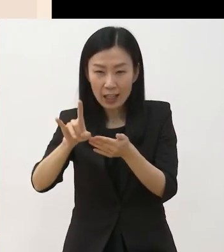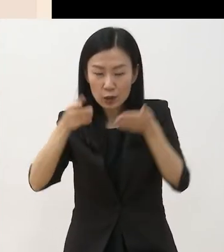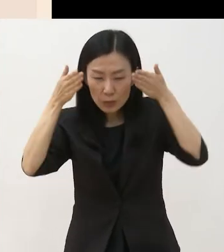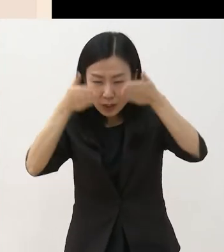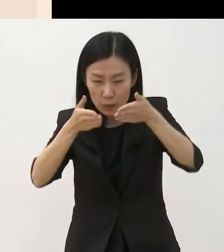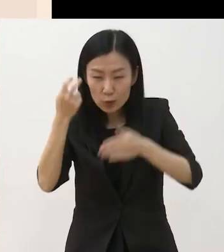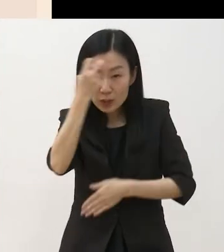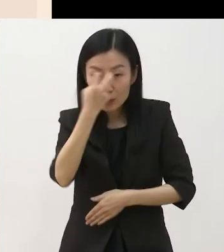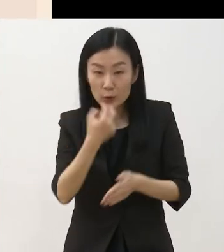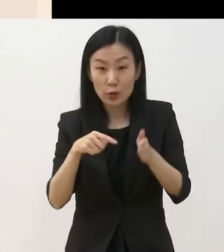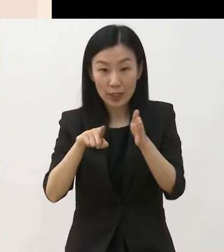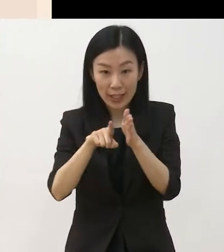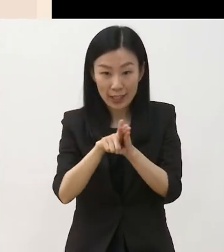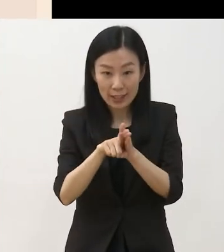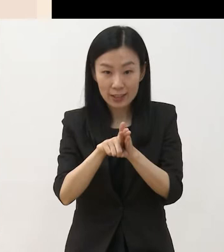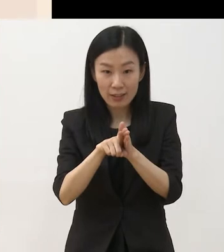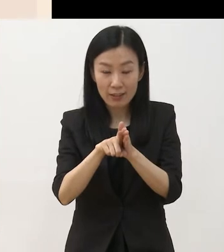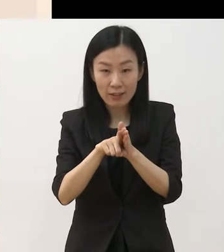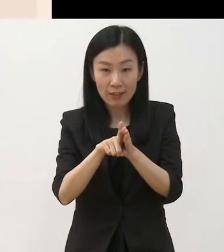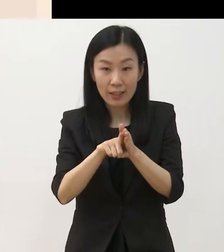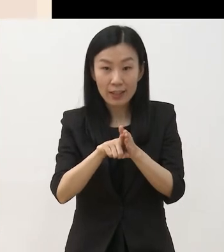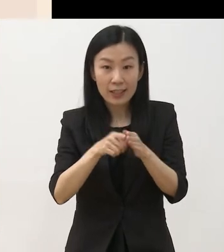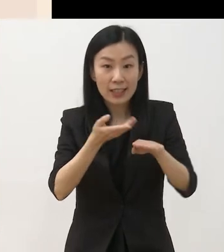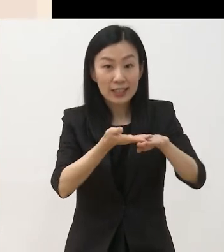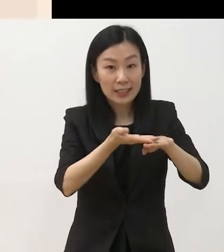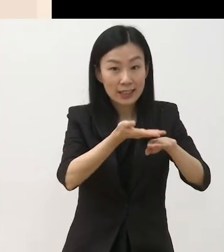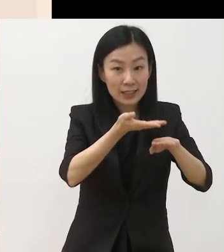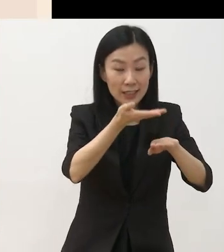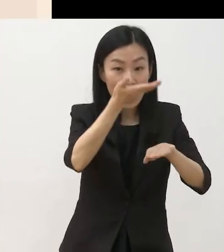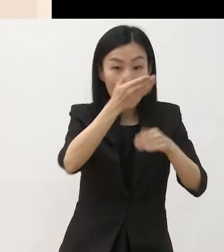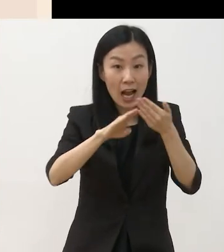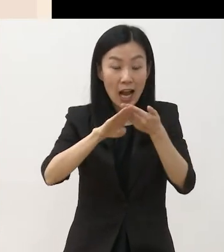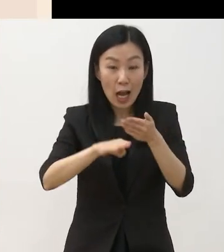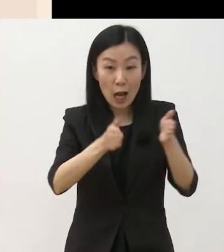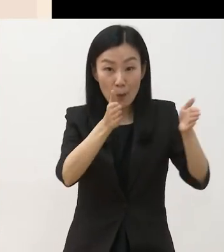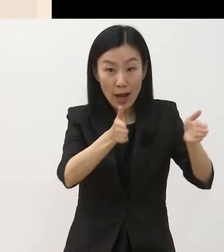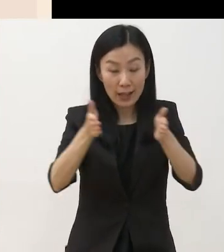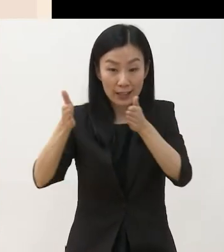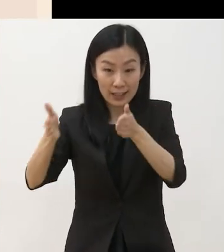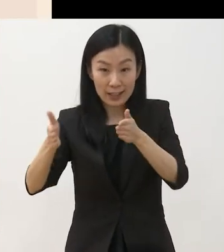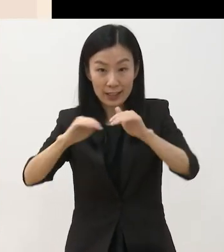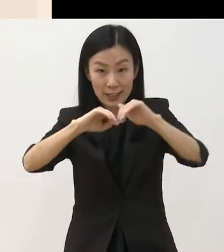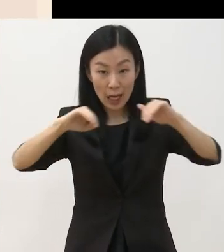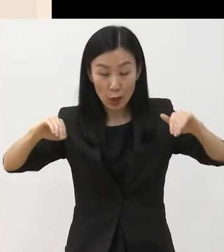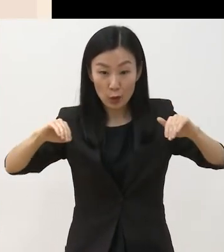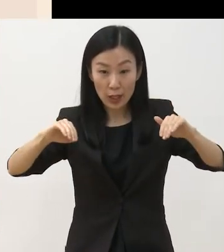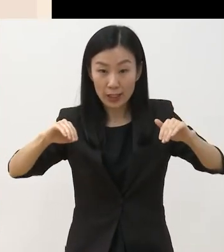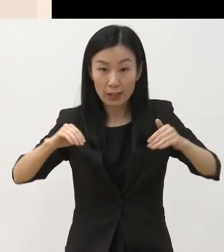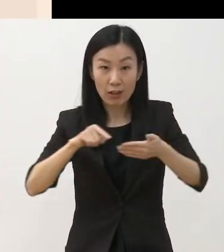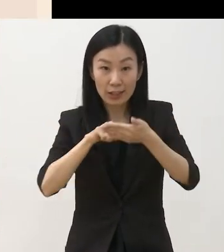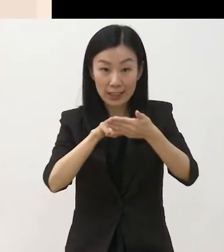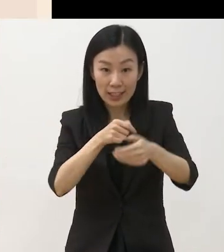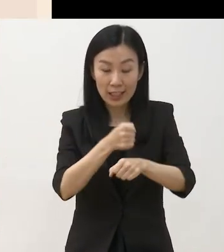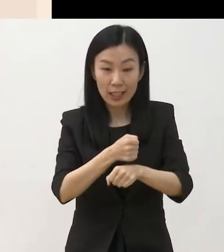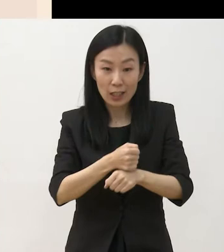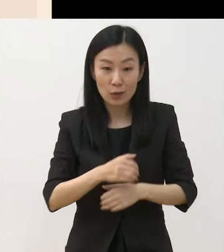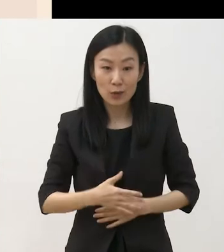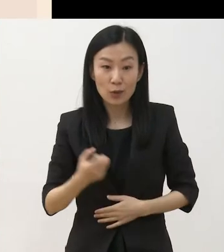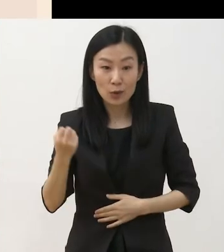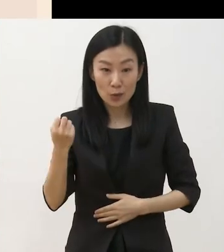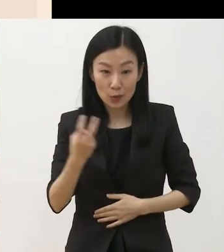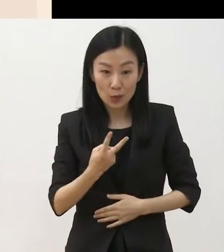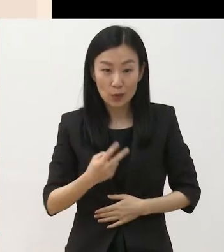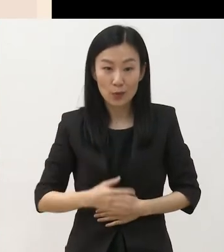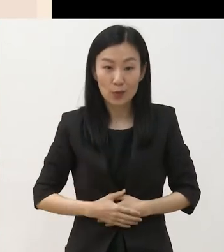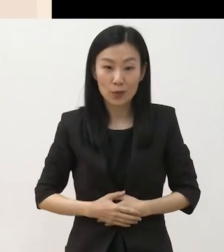위해서 상하반기 각 1회 정도씩 정기 멘토링이 진행될 예정이고요. 나머지 연구생 본인